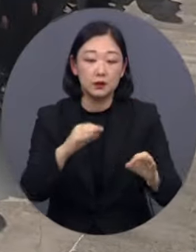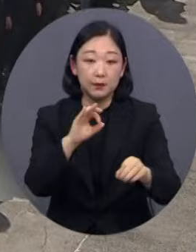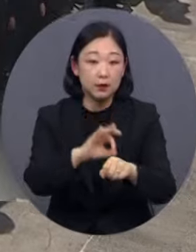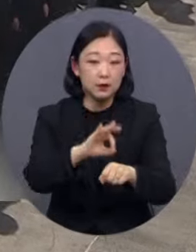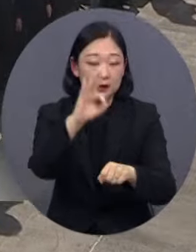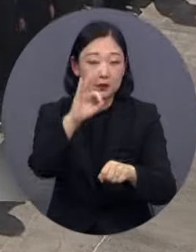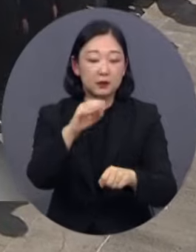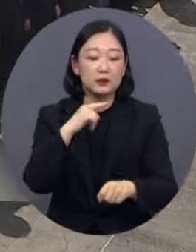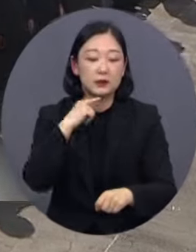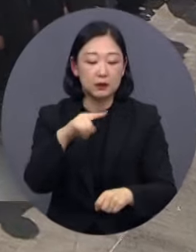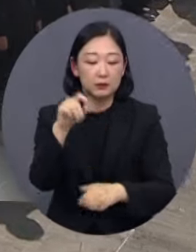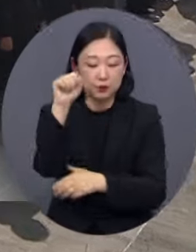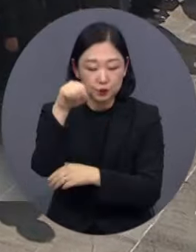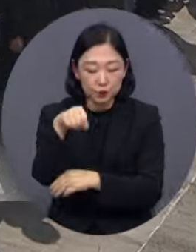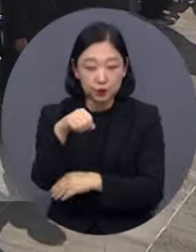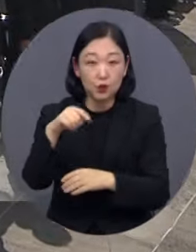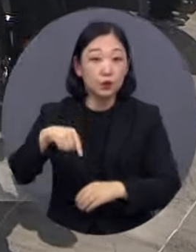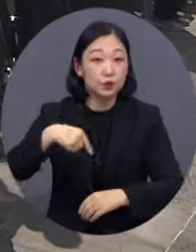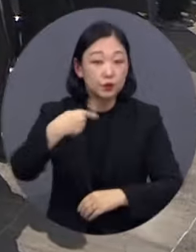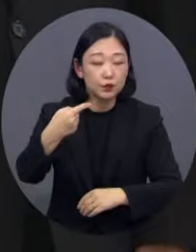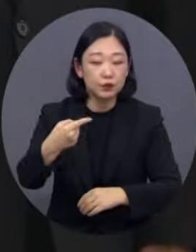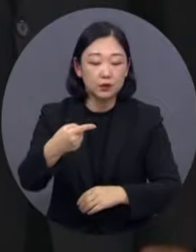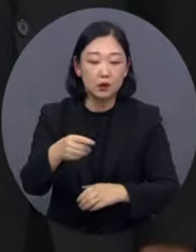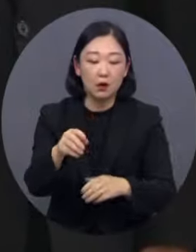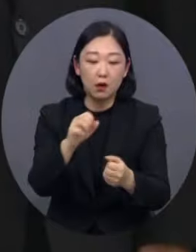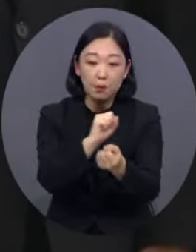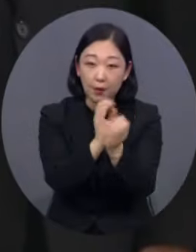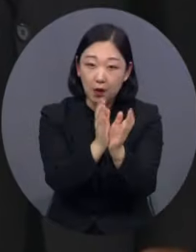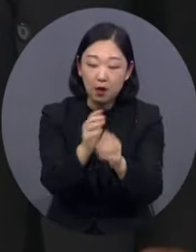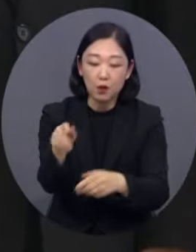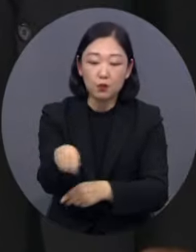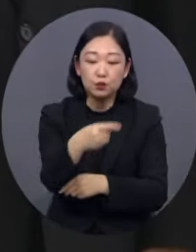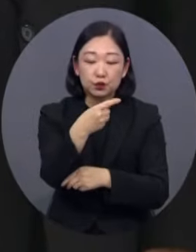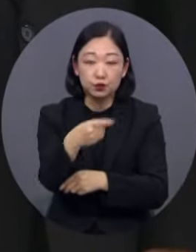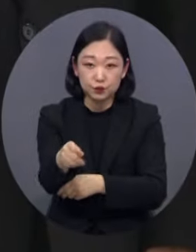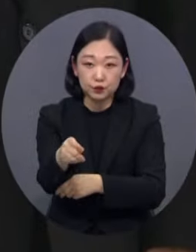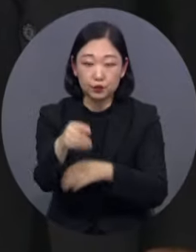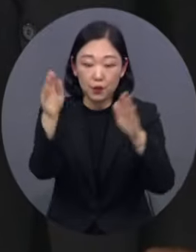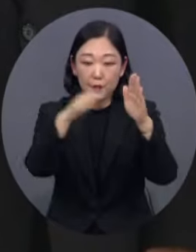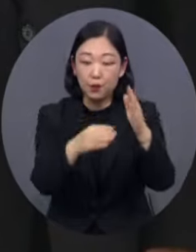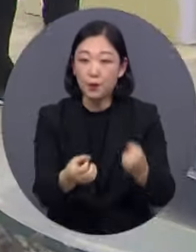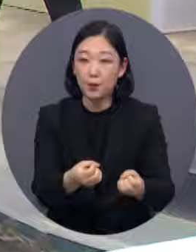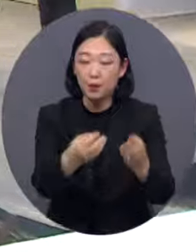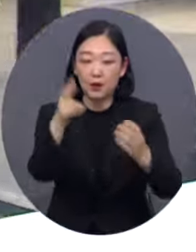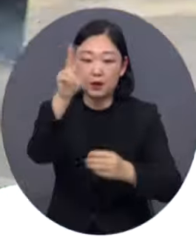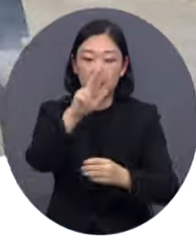10시 1분간 묵념을 한 뒤 헌화와 분향 등 본 행사가 마련되며